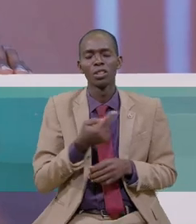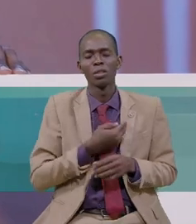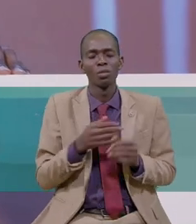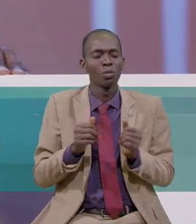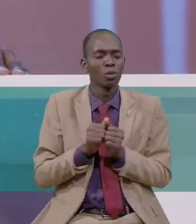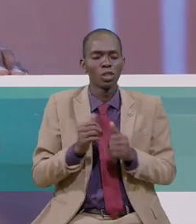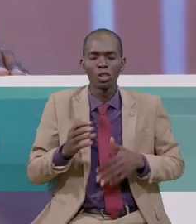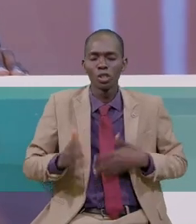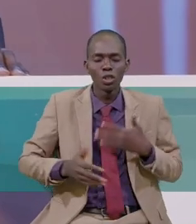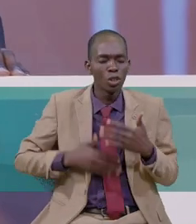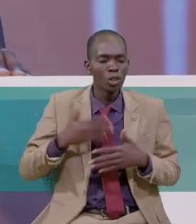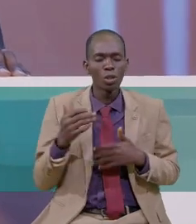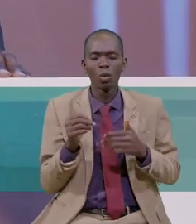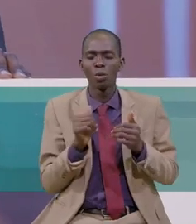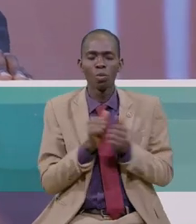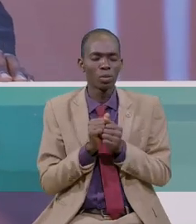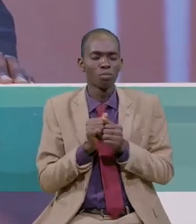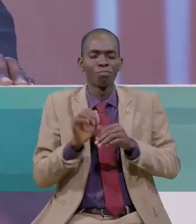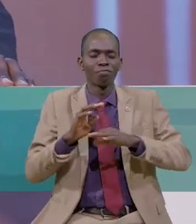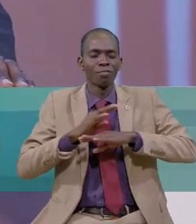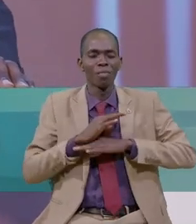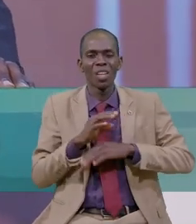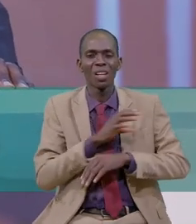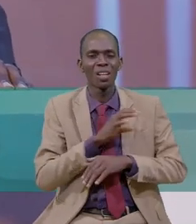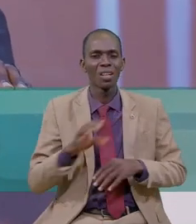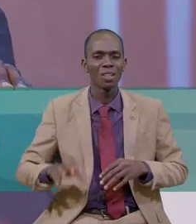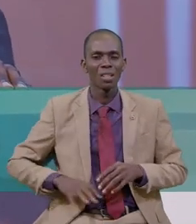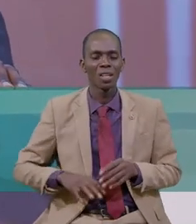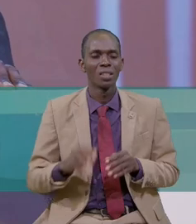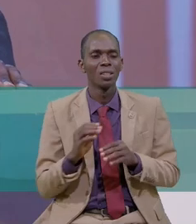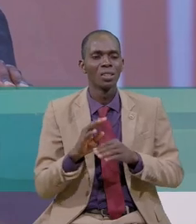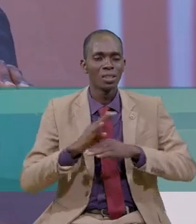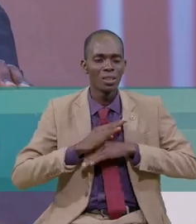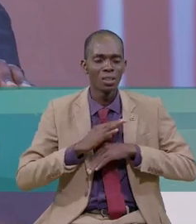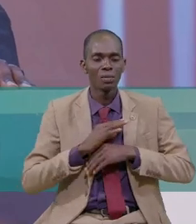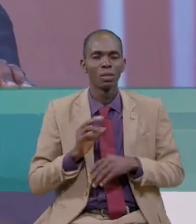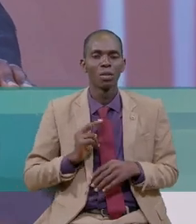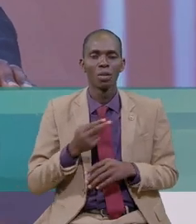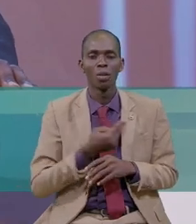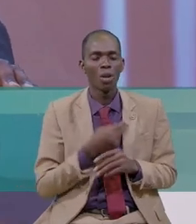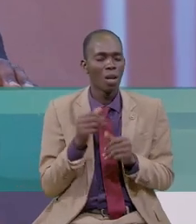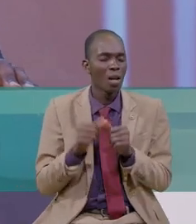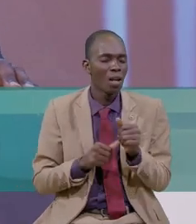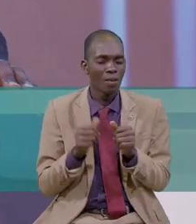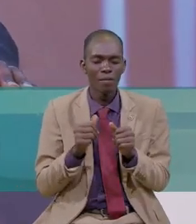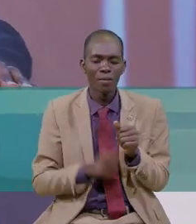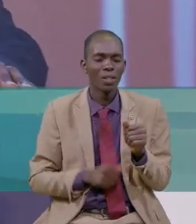joie, de contentement. Christ satisfait tout